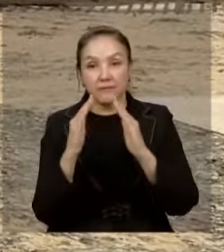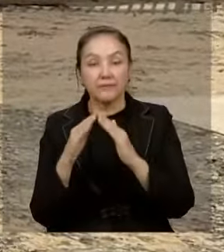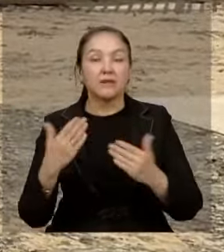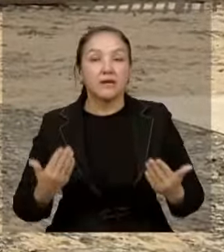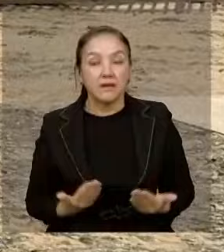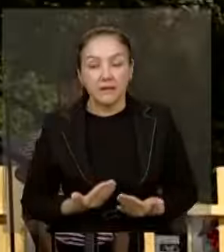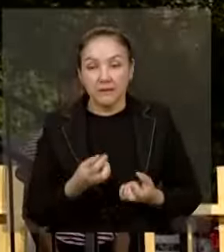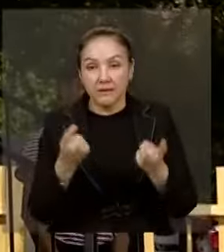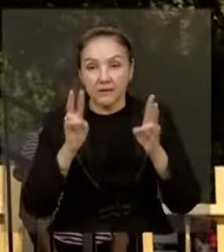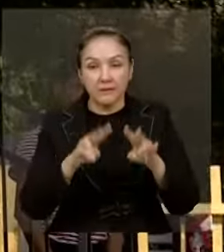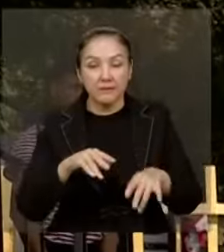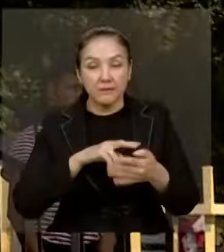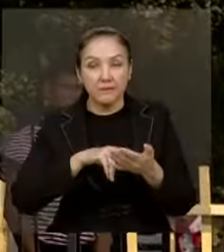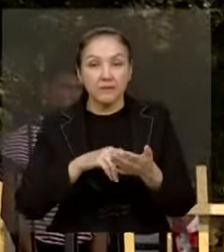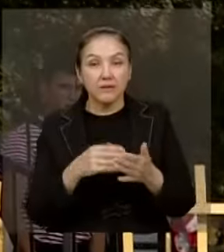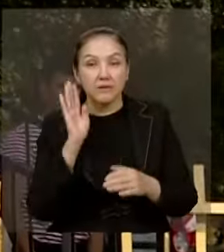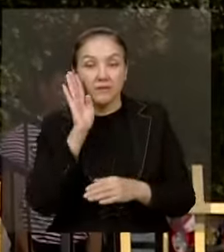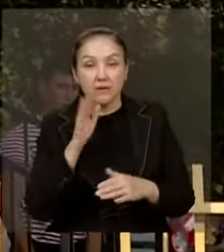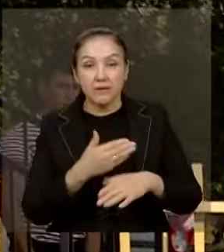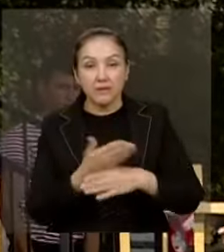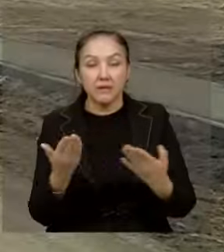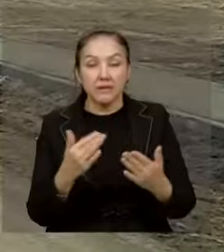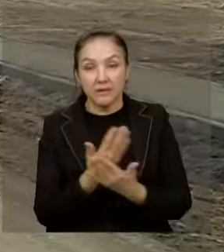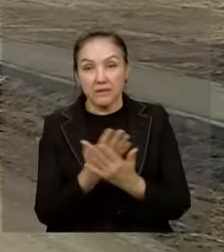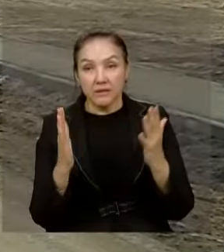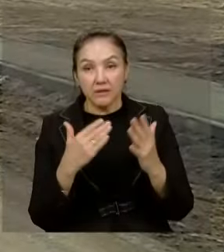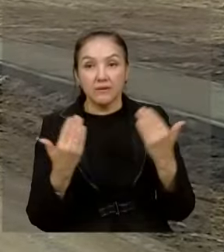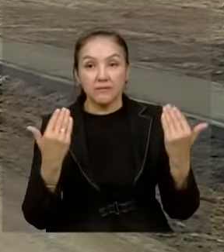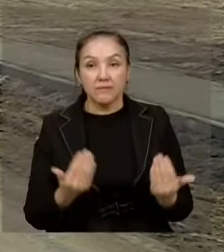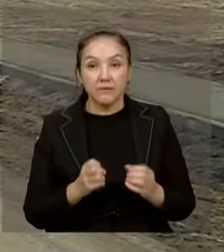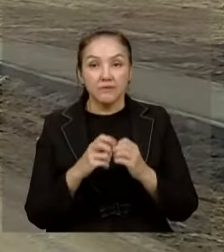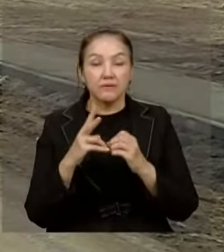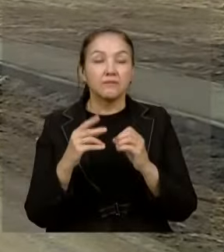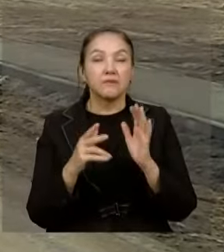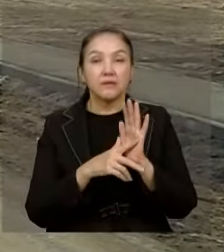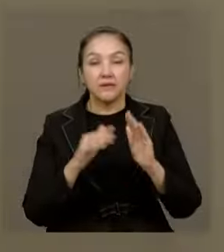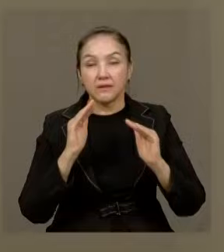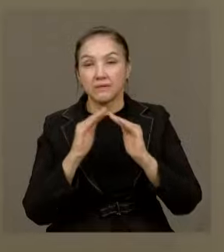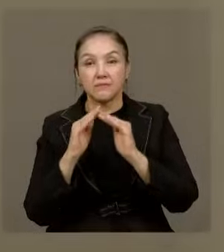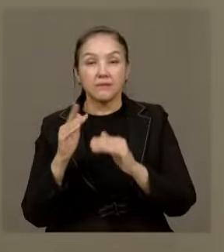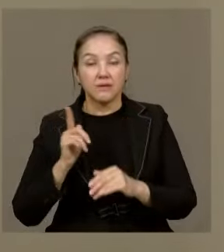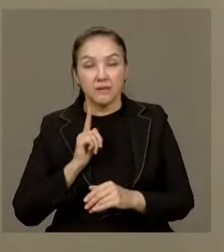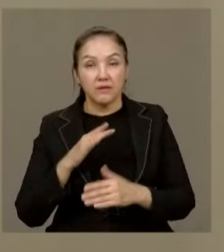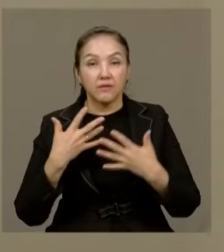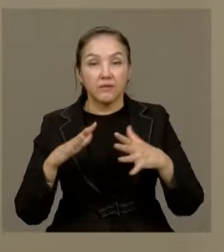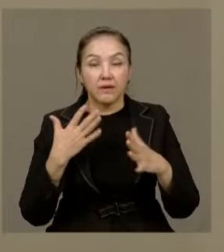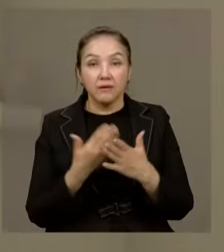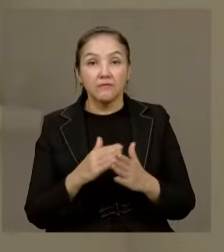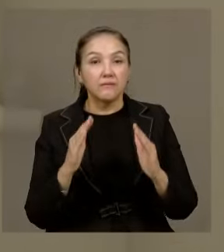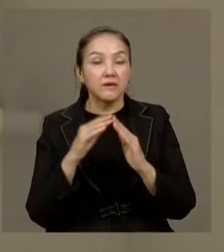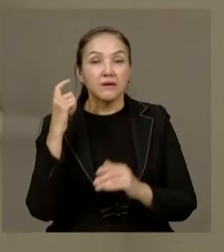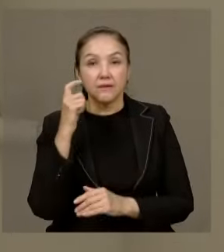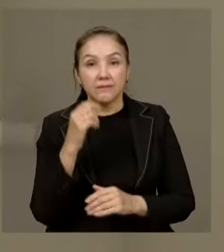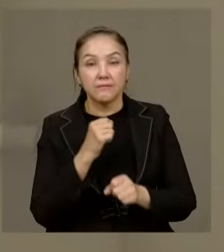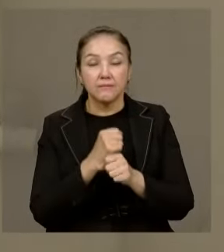жителям больше не придётся бояться прихода воды в их жильё на сегодняшний день 117 ожида прихода своих хозяев